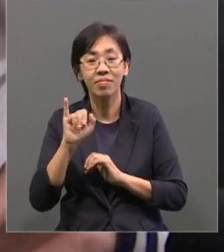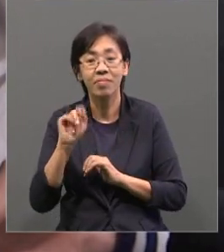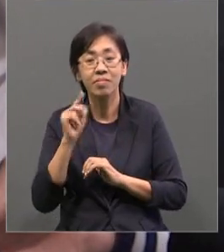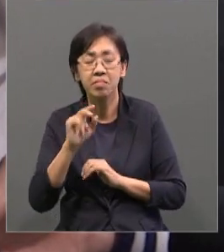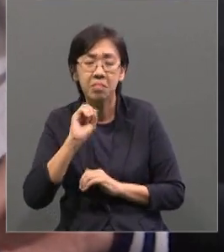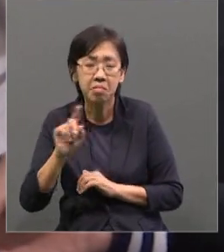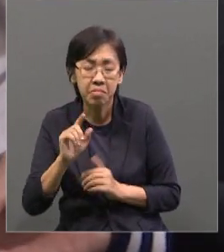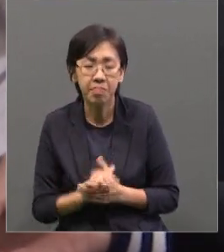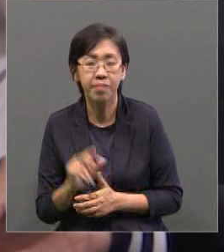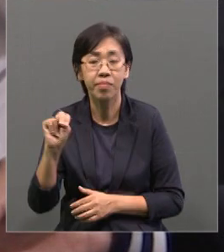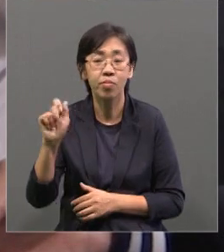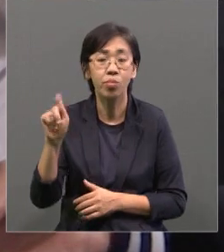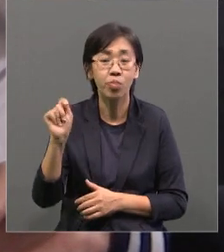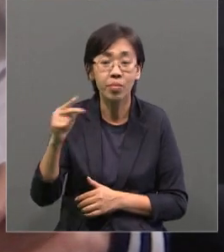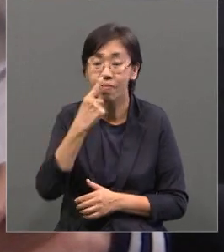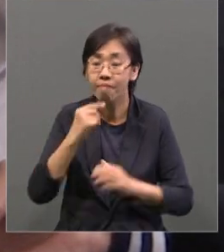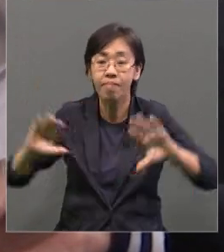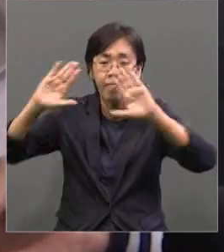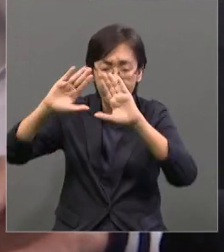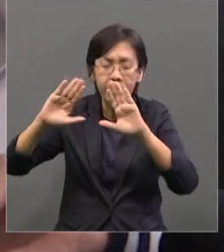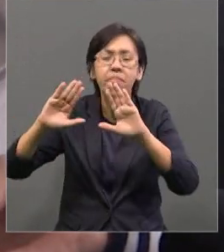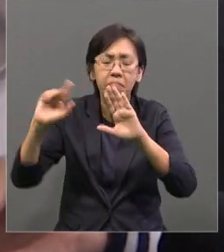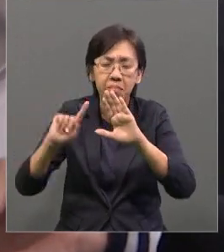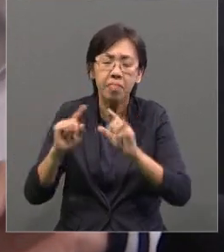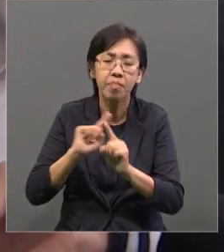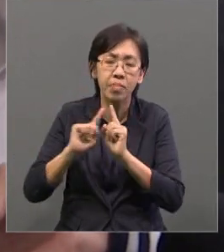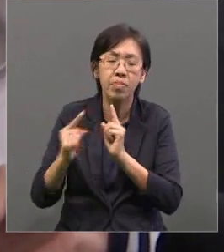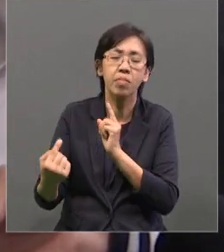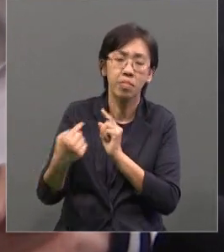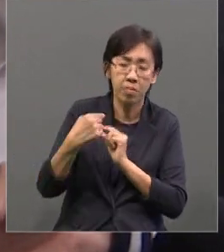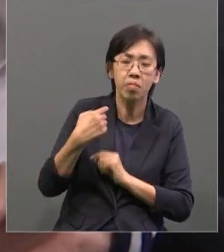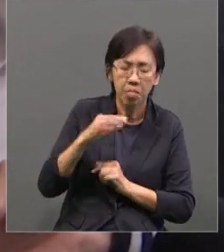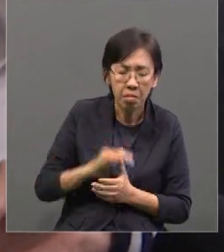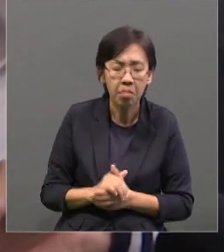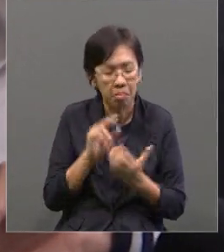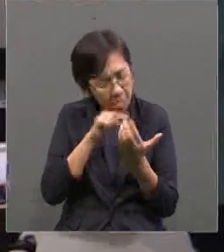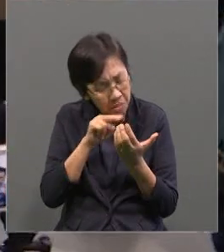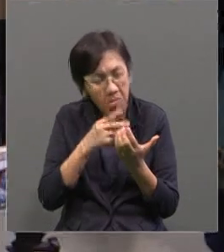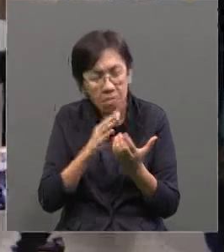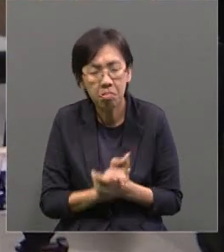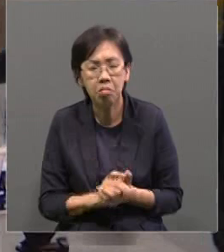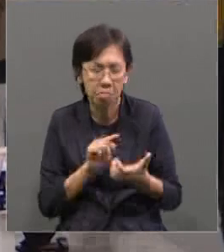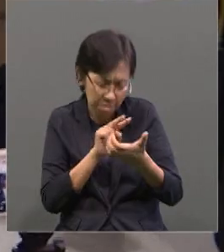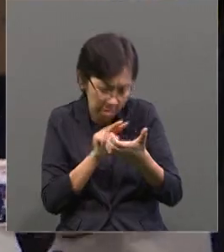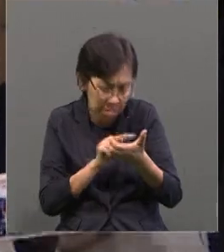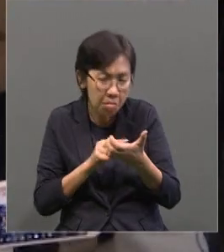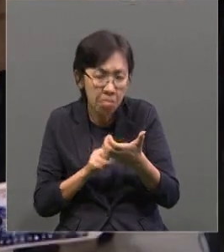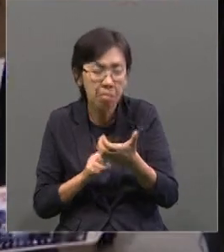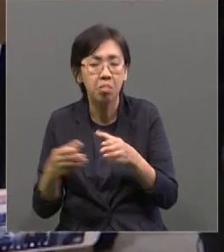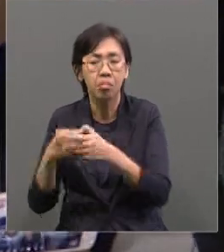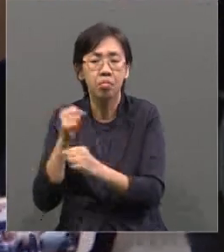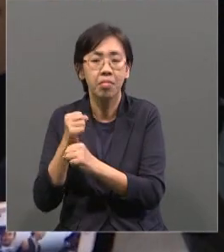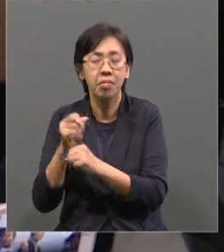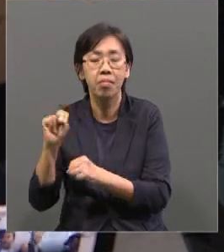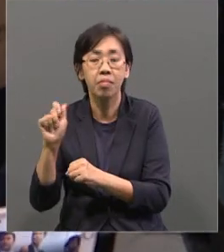สัมพันธ์กับน็อตว่าก่อนหน้านี้เนี่ยทางน็อตได้ติดต่อเข้ามาแต่ว่าไม่ได้มีการอ่านข้อความจนทีมงานของคุณน็อตนะครับติดต่อเข้ามาใน